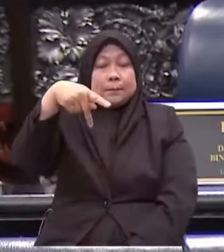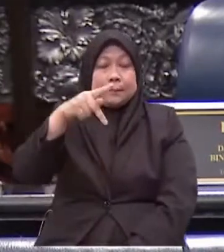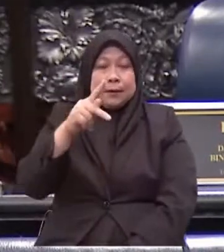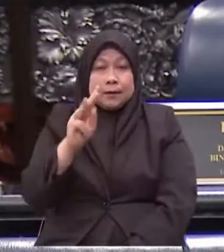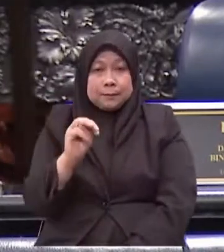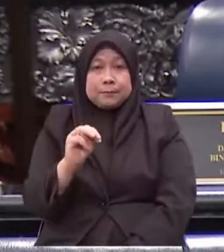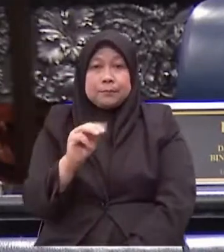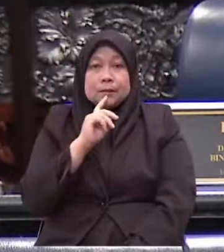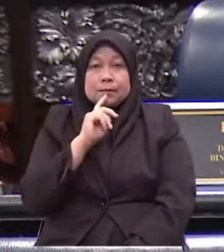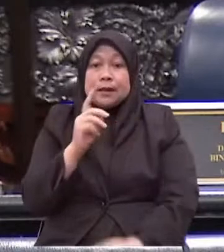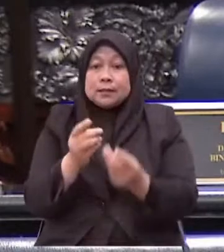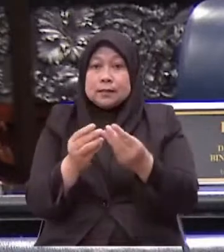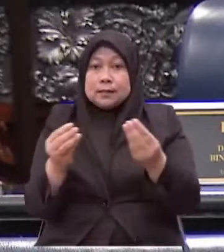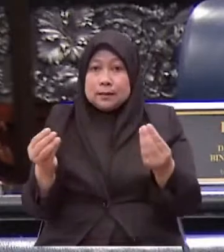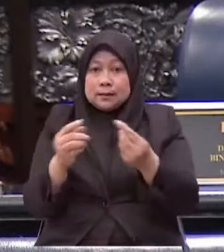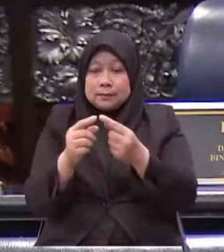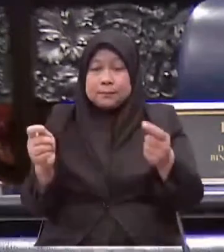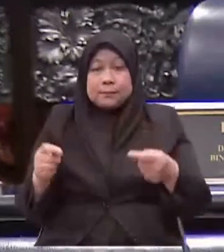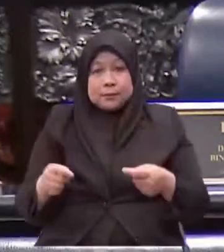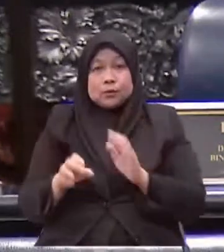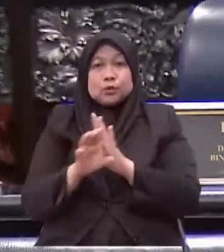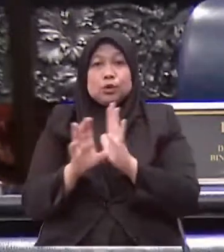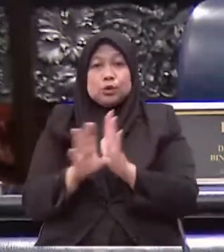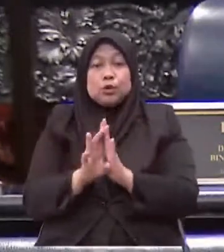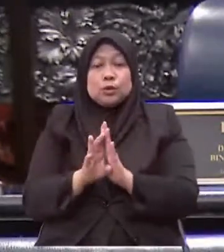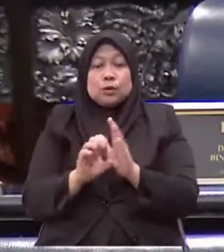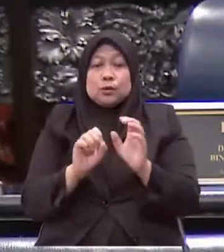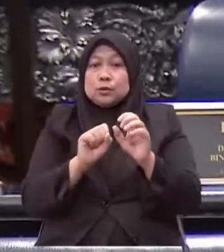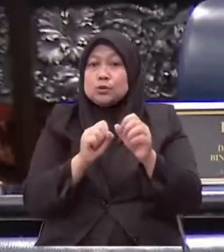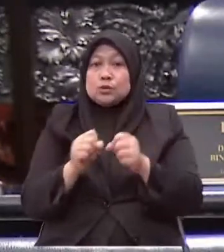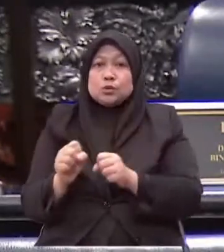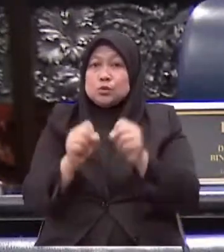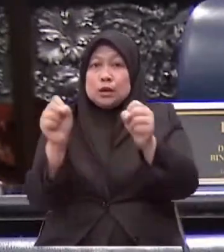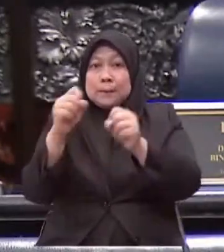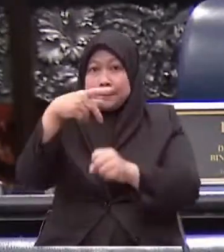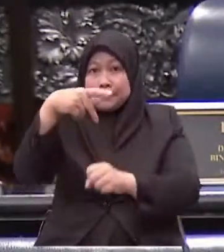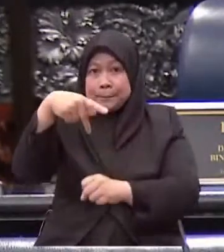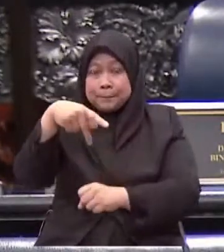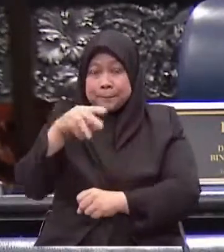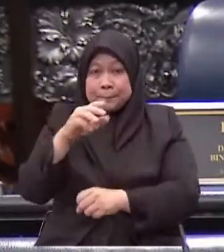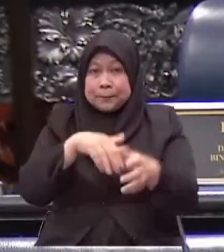pengeluar makanan seperti contoh sungai petani